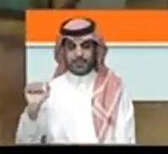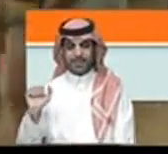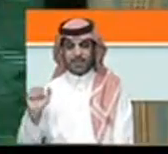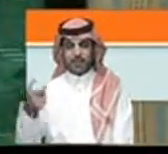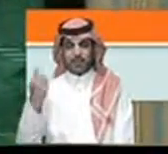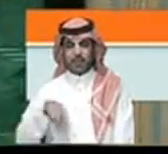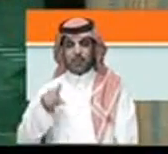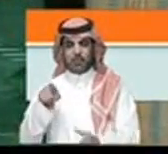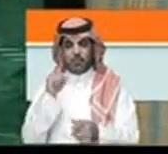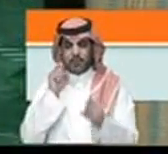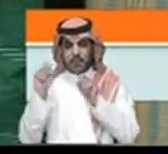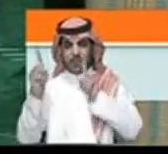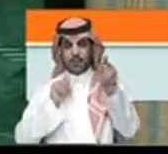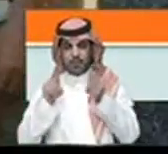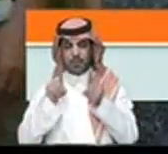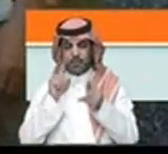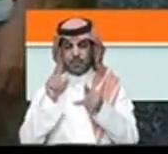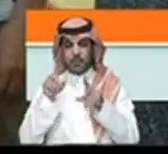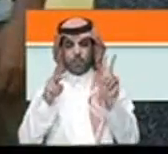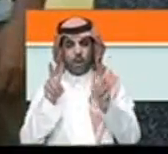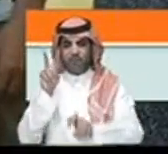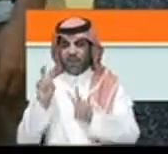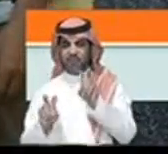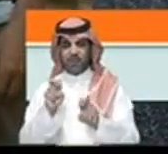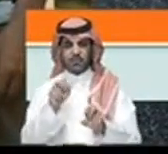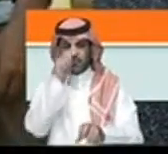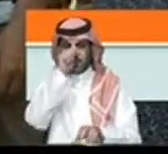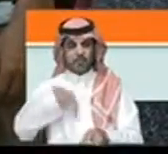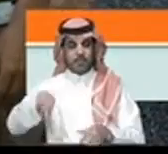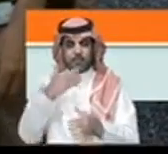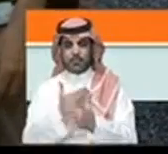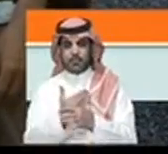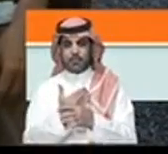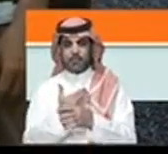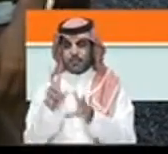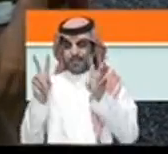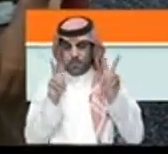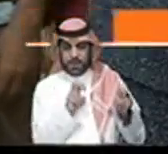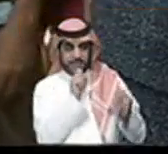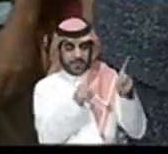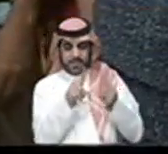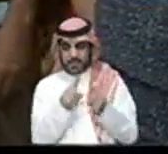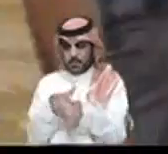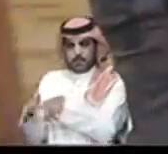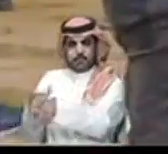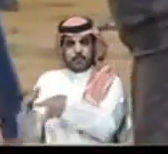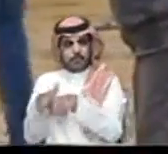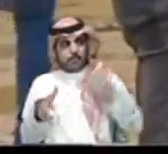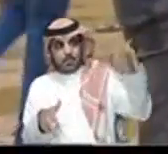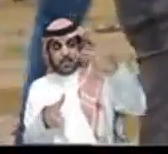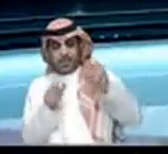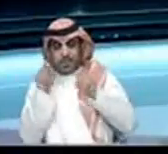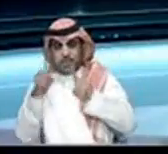من ان انقطاع الانترنيت عن اجزاء من البلاد قد يكون للتغطيه على انتهاكات جسيمه بحق المدنيين